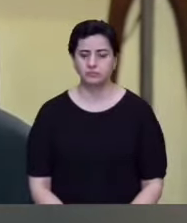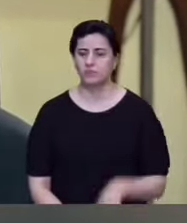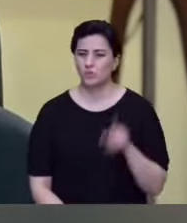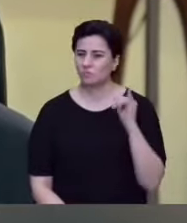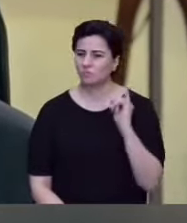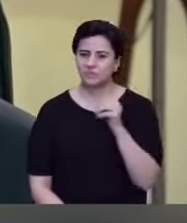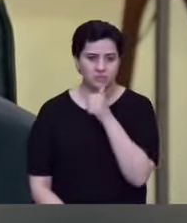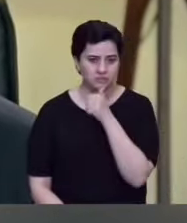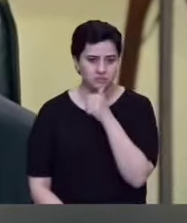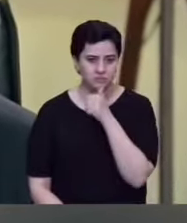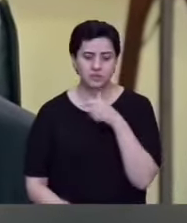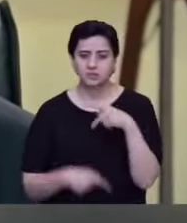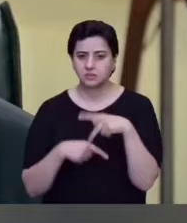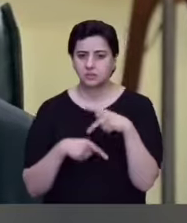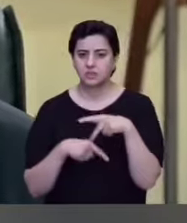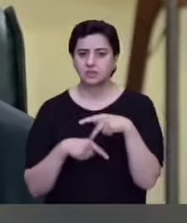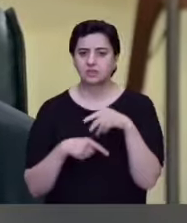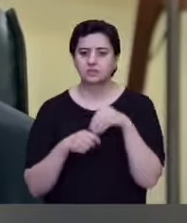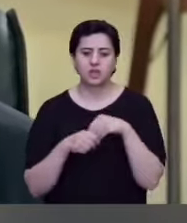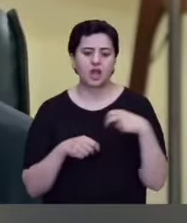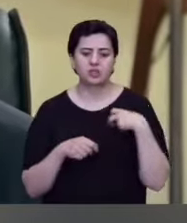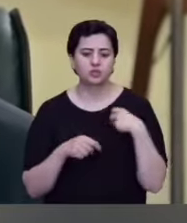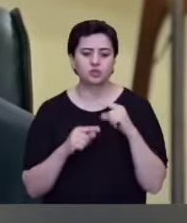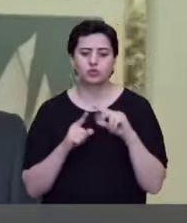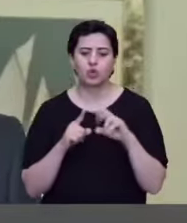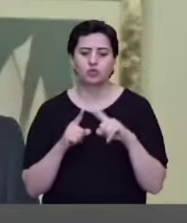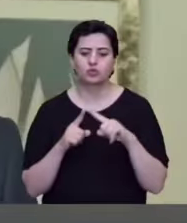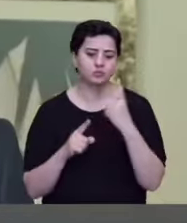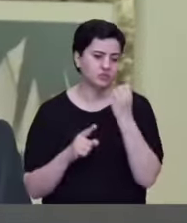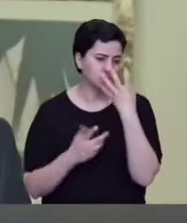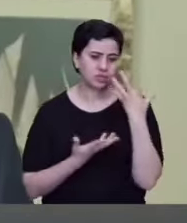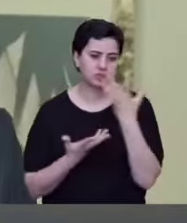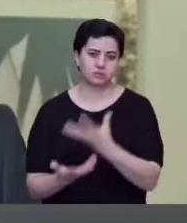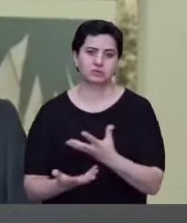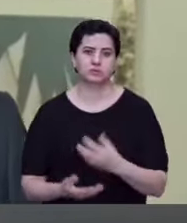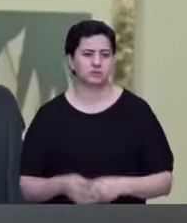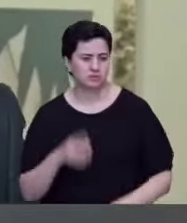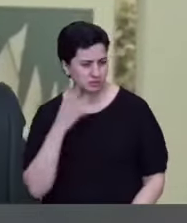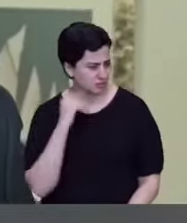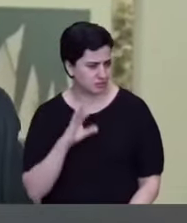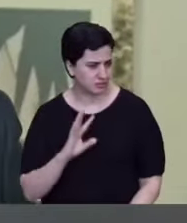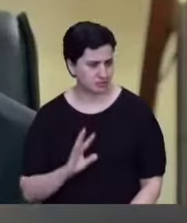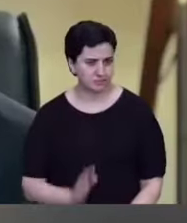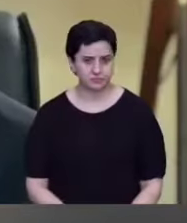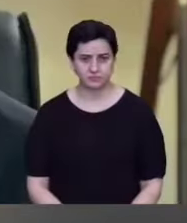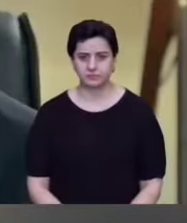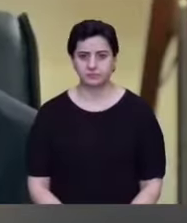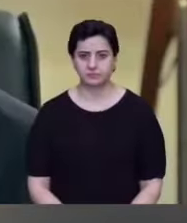O pislik. Zehra içinde aşk notu olan bir çiçek gönderdi. Anlamadım.